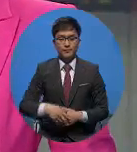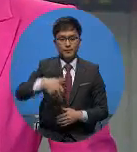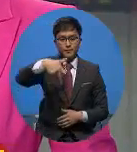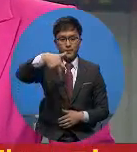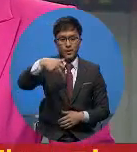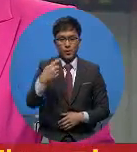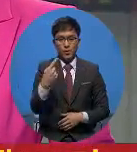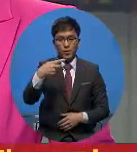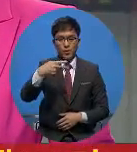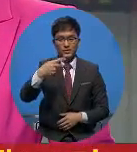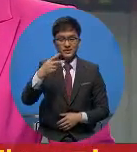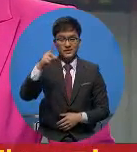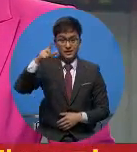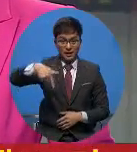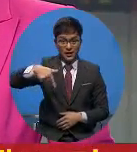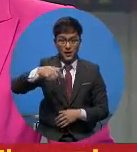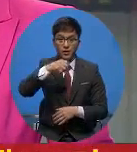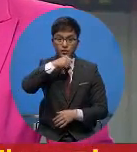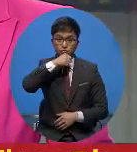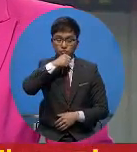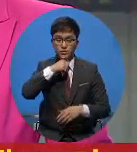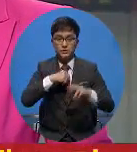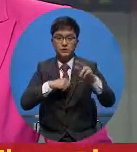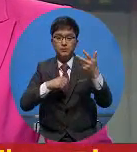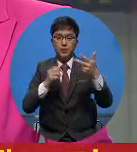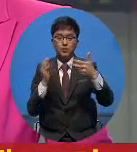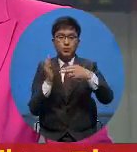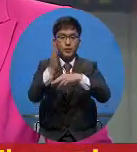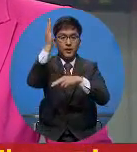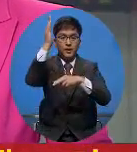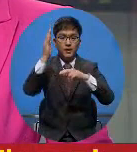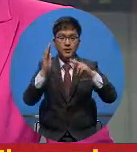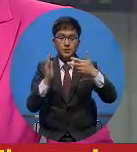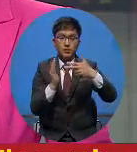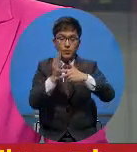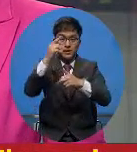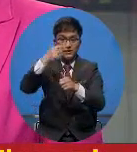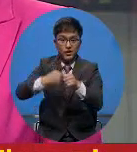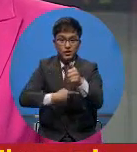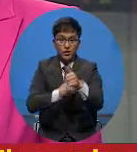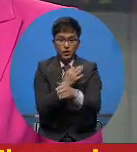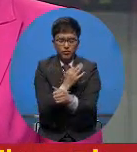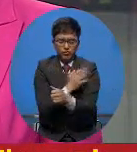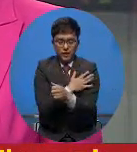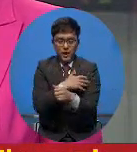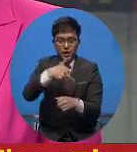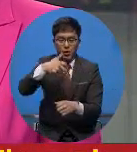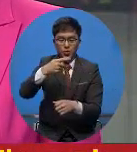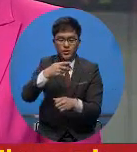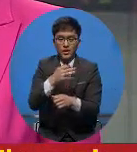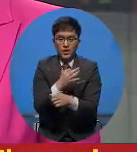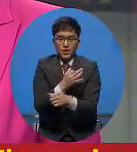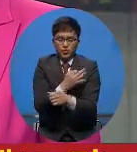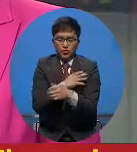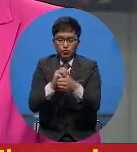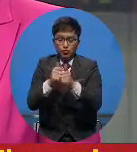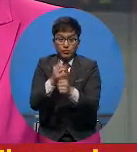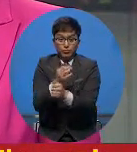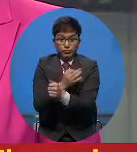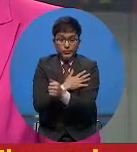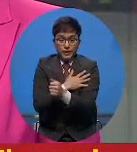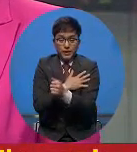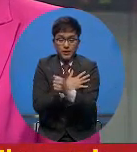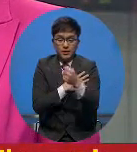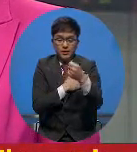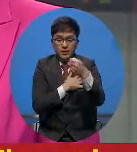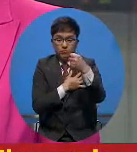코스닥이 700선을 돌파하는 랠리가 펼쳐지면서 천억 원대 코스닥 부자가 줄지어 나타나고 있습니다. 이 천억 원대 주식값 부가 역대